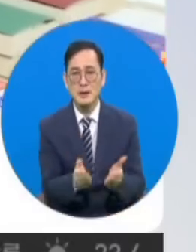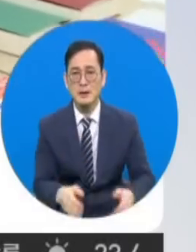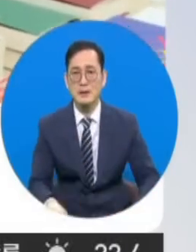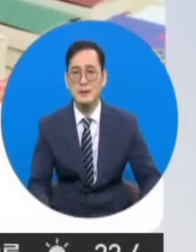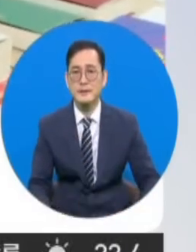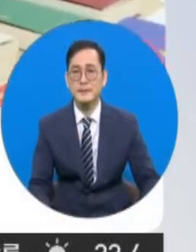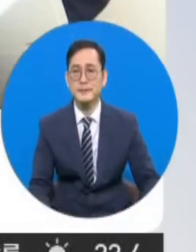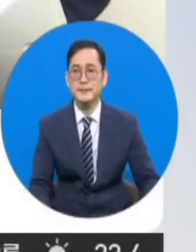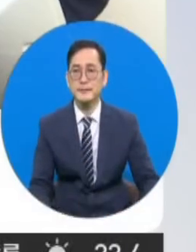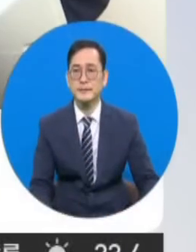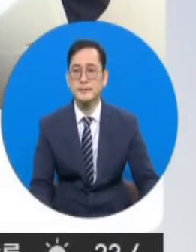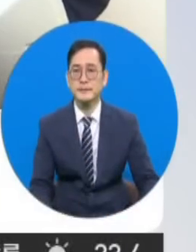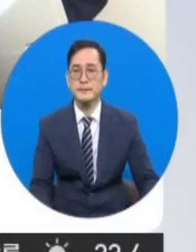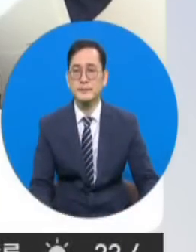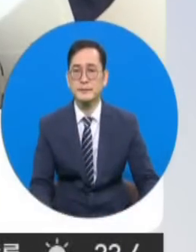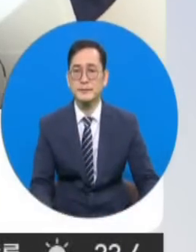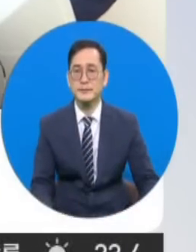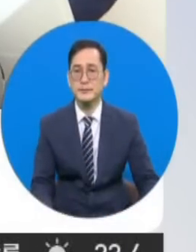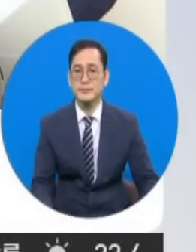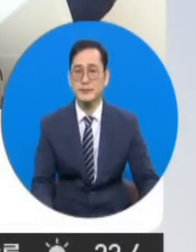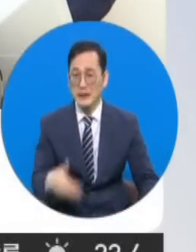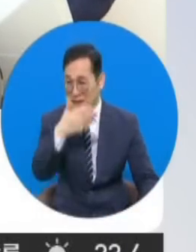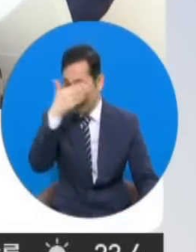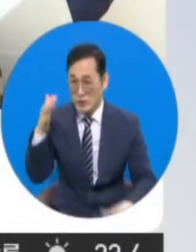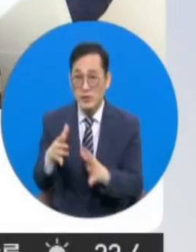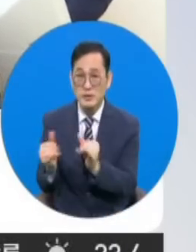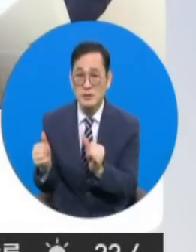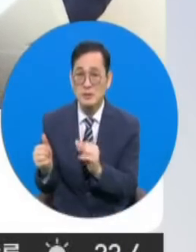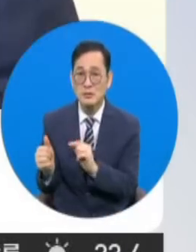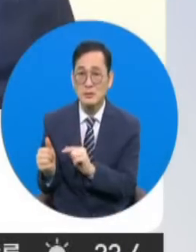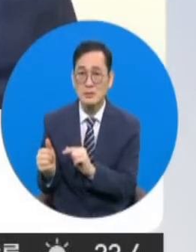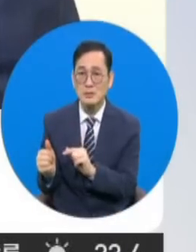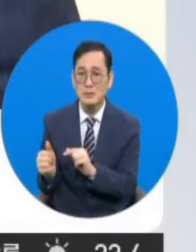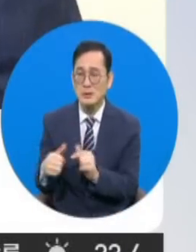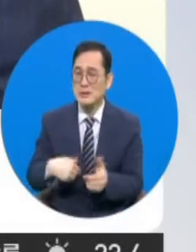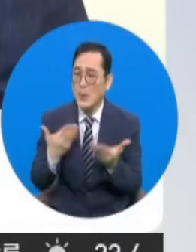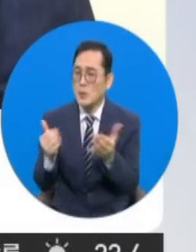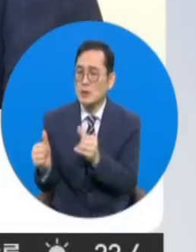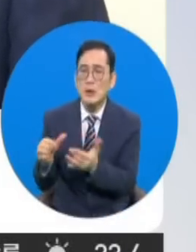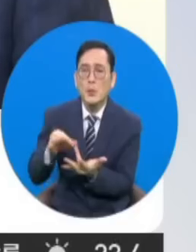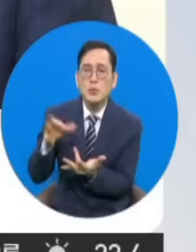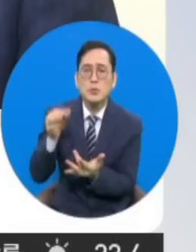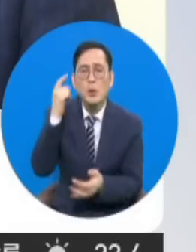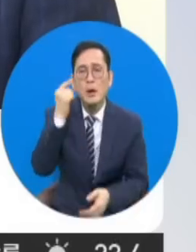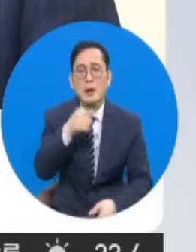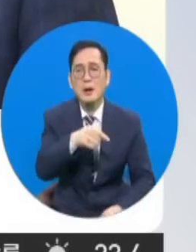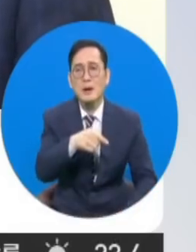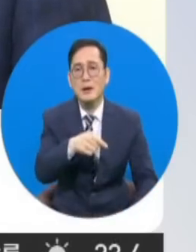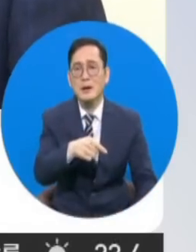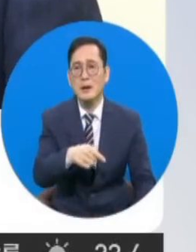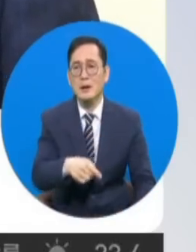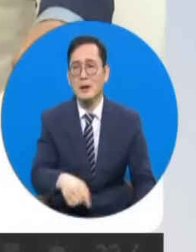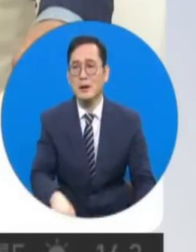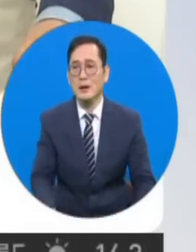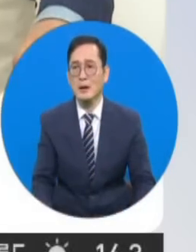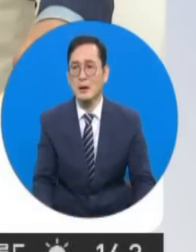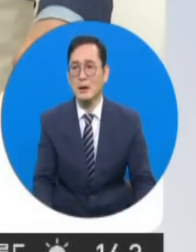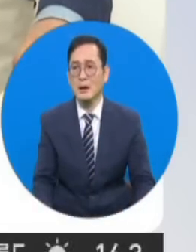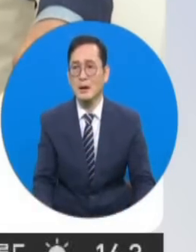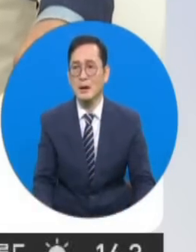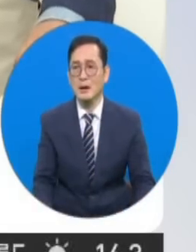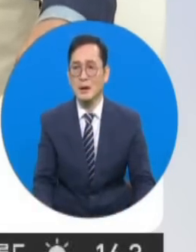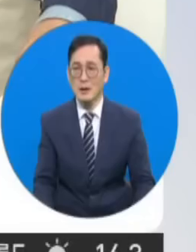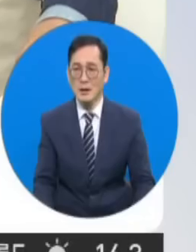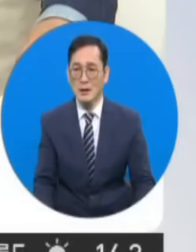우리가 얘기하고 있는 청년들에 대한 열정 페이 뭐 그렇게 필요해서 자원봉사자가 많이 필요할까 어떤 이유로 그렇게 많이